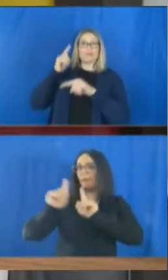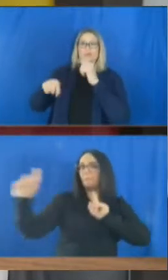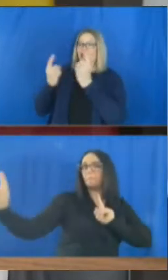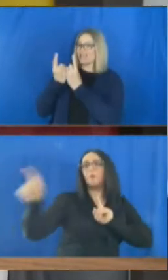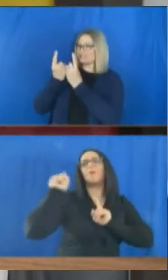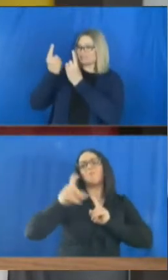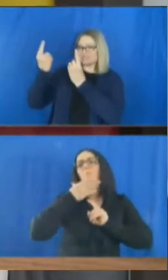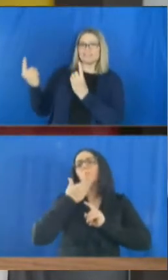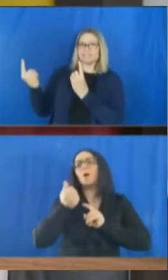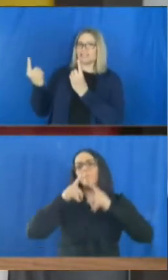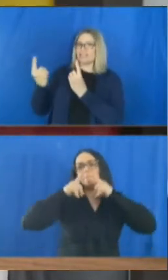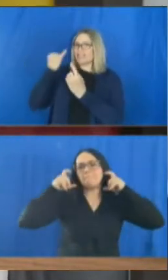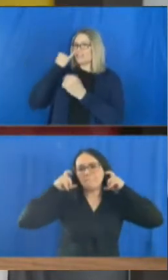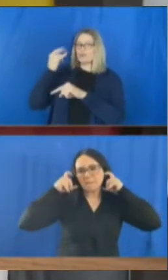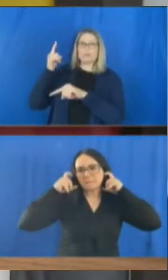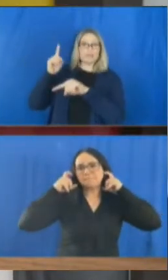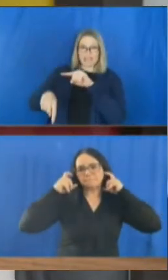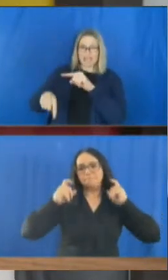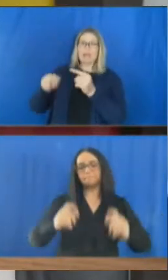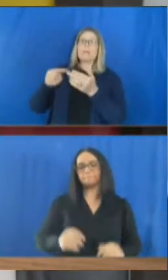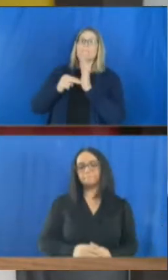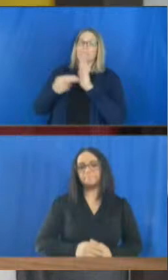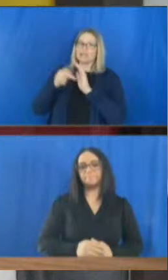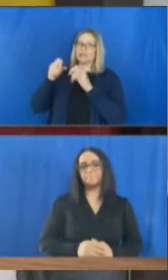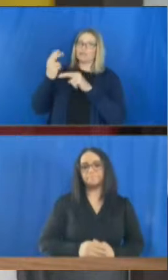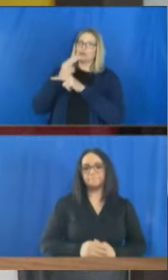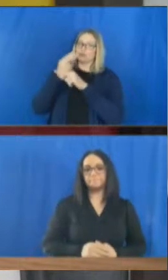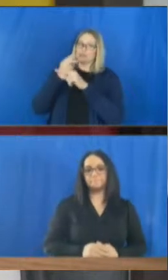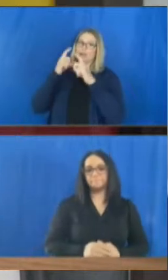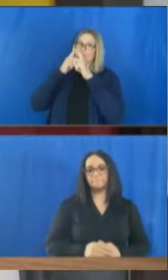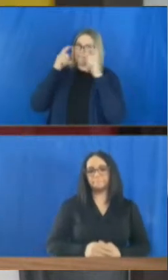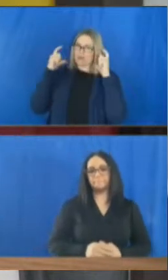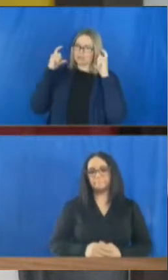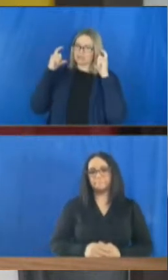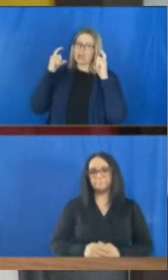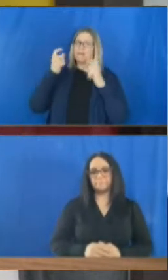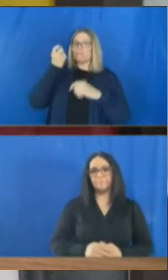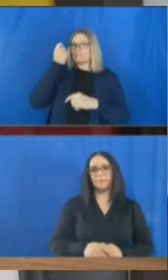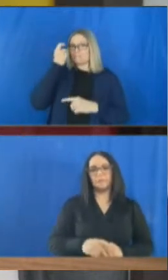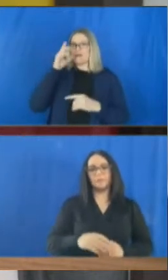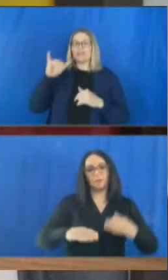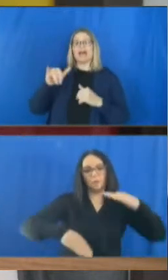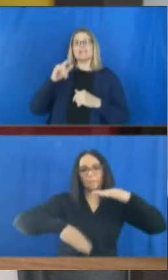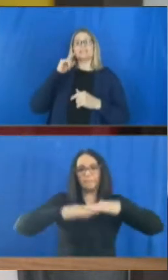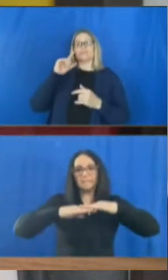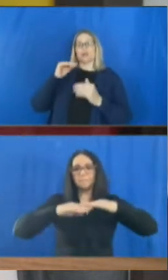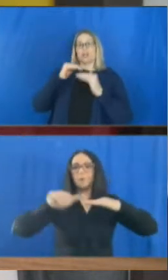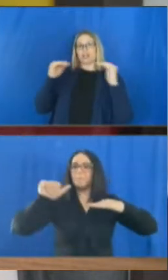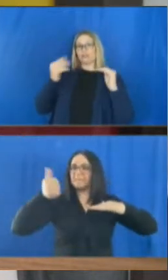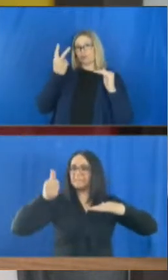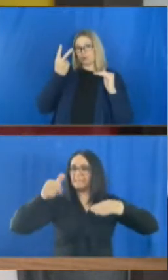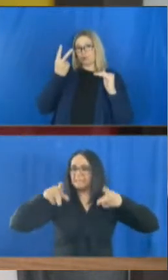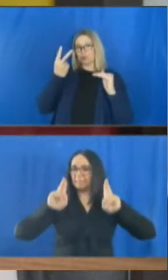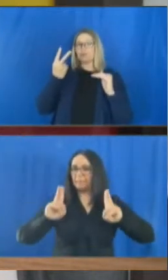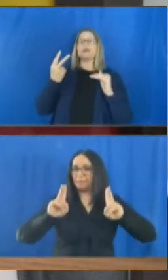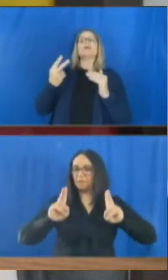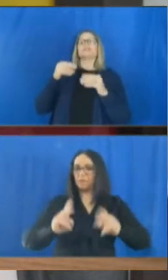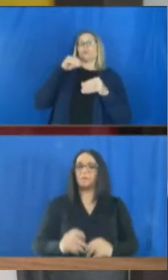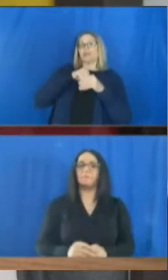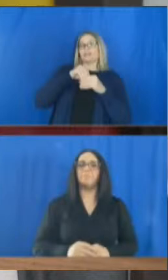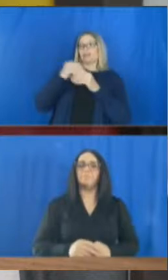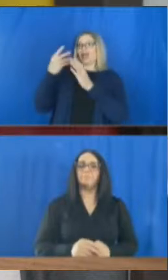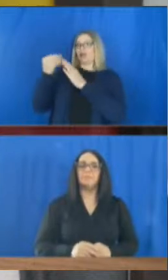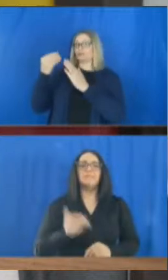poorly ventilated and crowded indoor spaces, particularly if you are not fully vaccinated. We know the virus spreads quickly in these